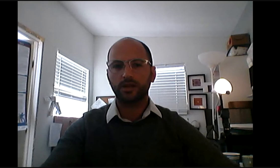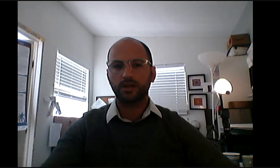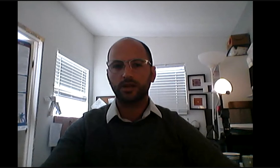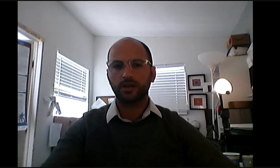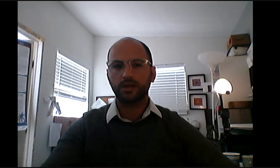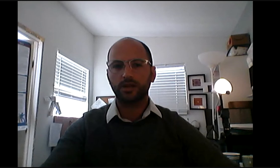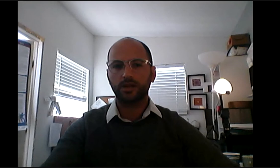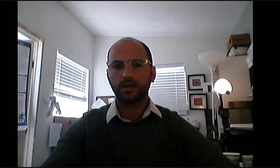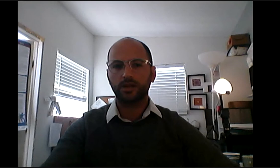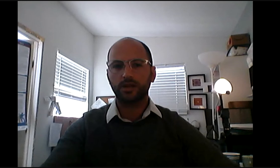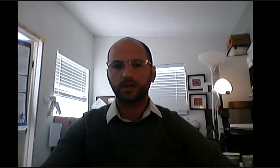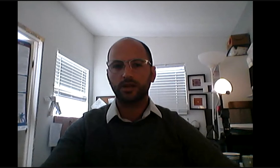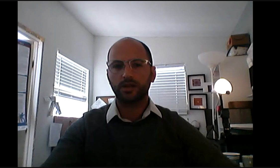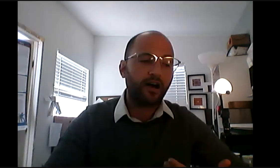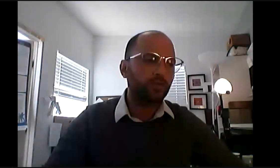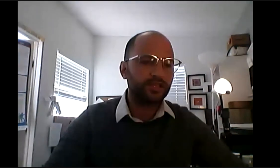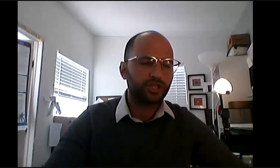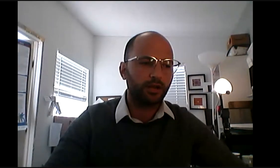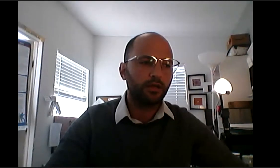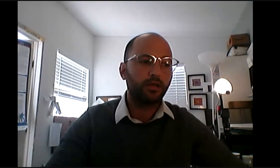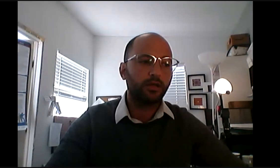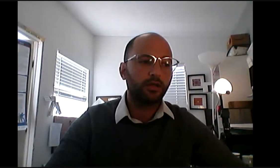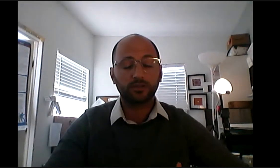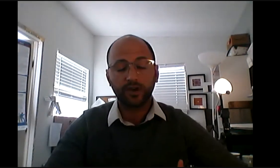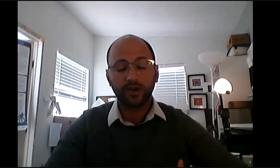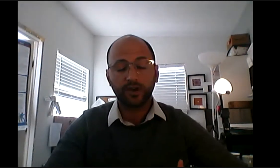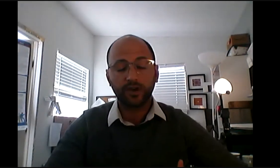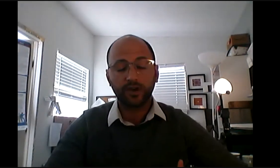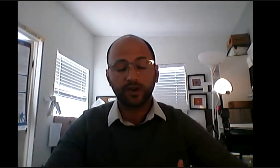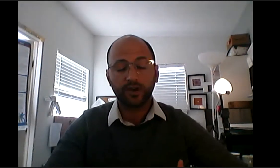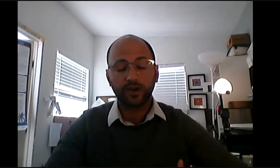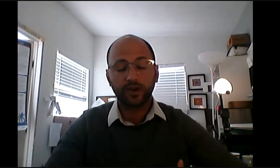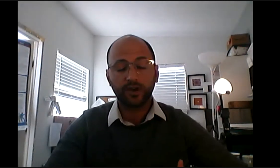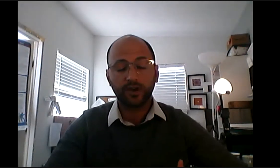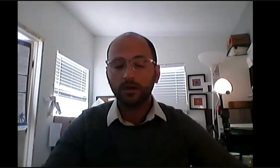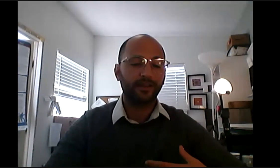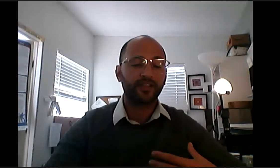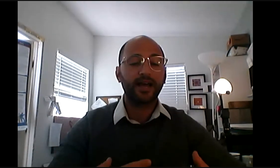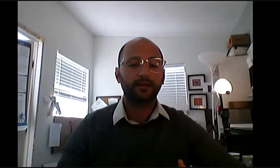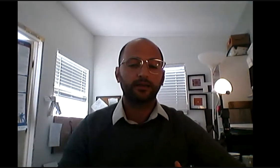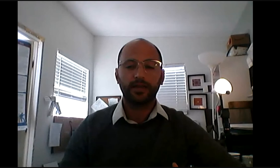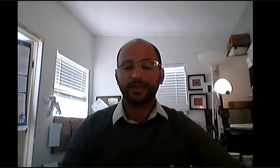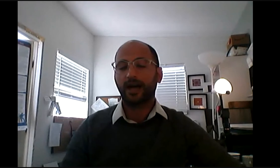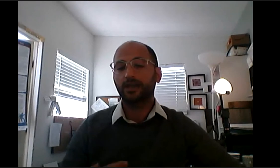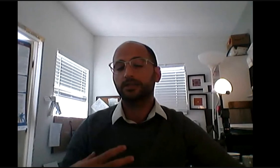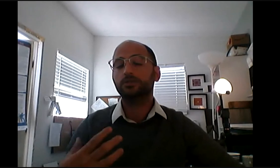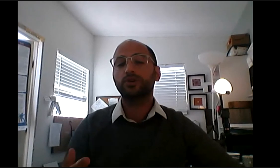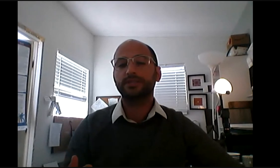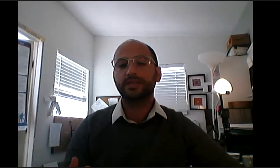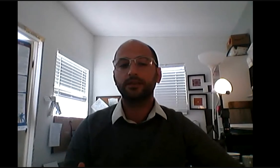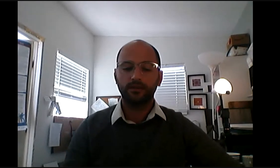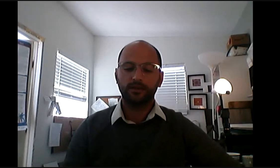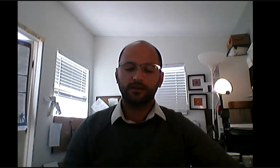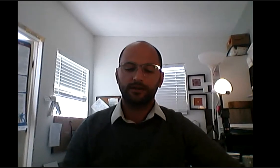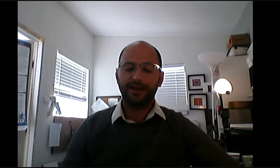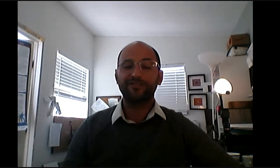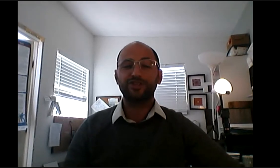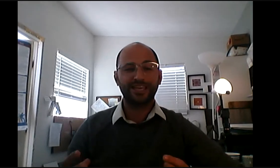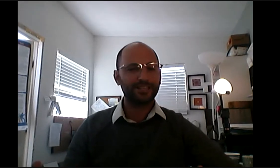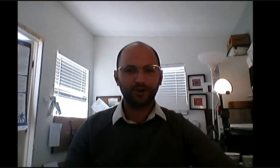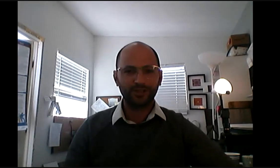אז אנחנו מאוד אהבנו את הקונספט של ללמוד איך לעשות דברים מרחוק, לפתח את העיסוק